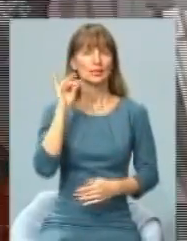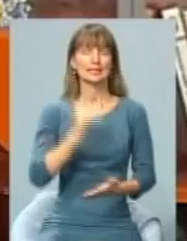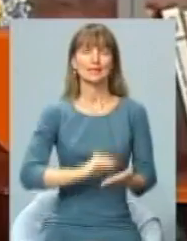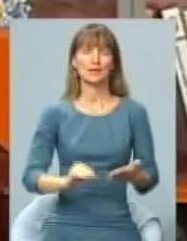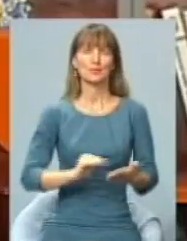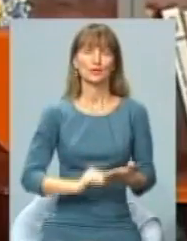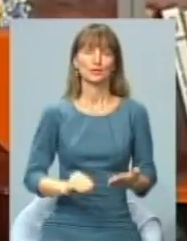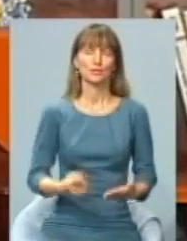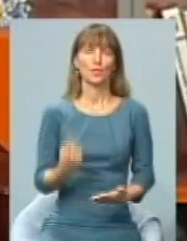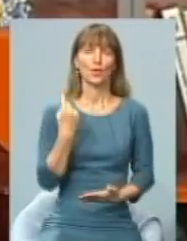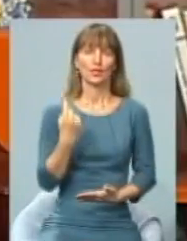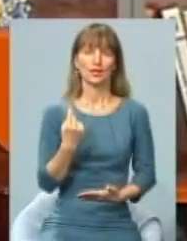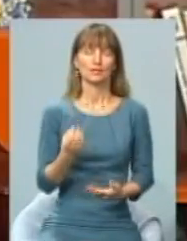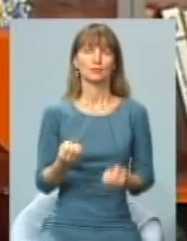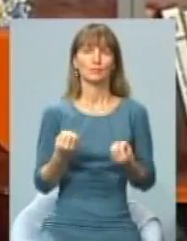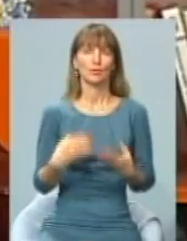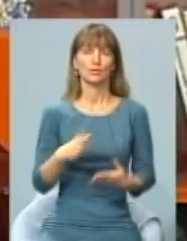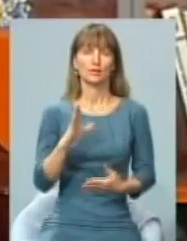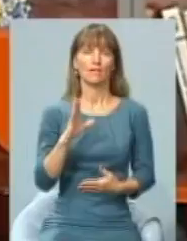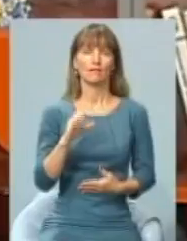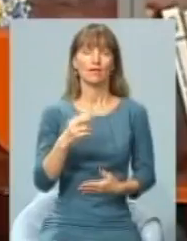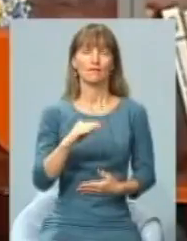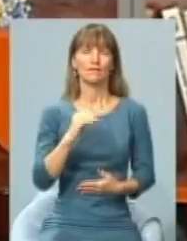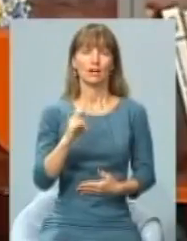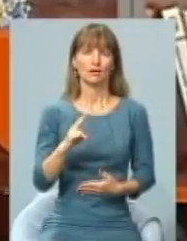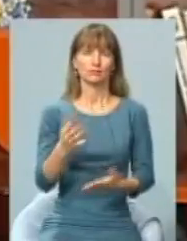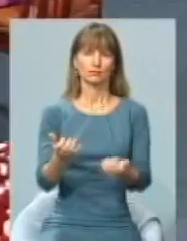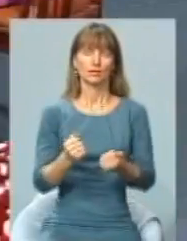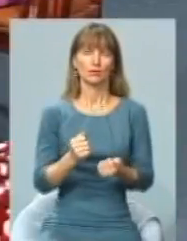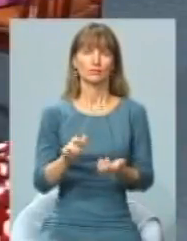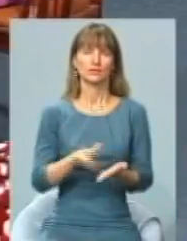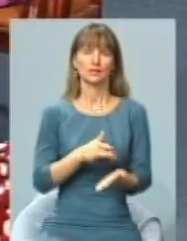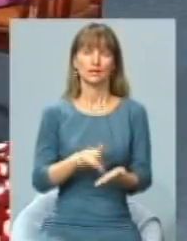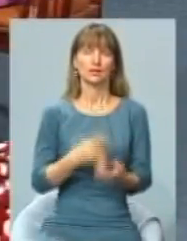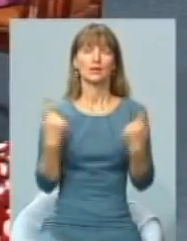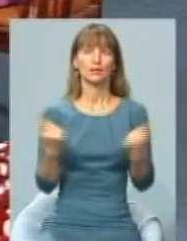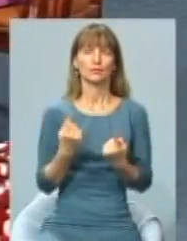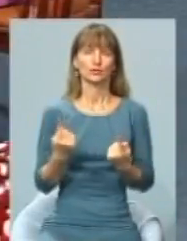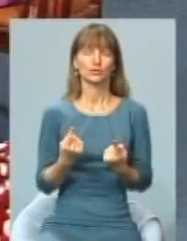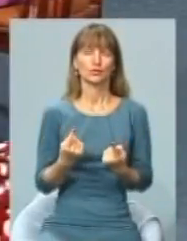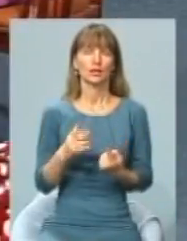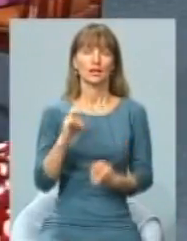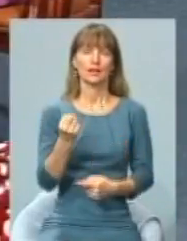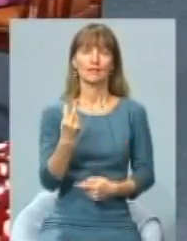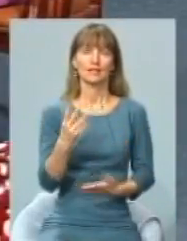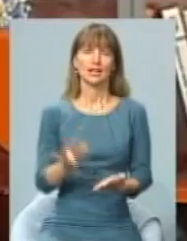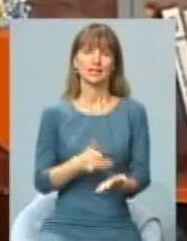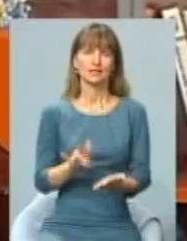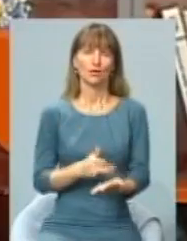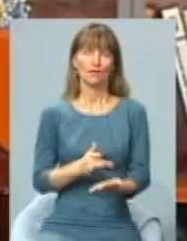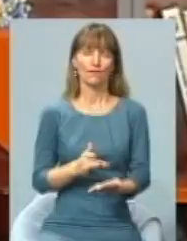записуємо. Один просто лайфхак. Беремо тетрадь, ну, обычную, там, на 12